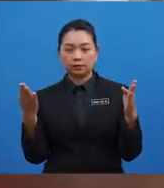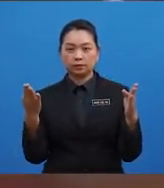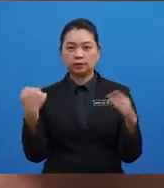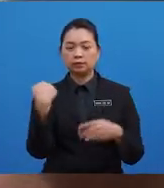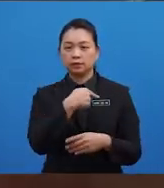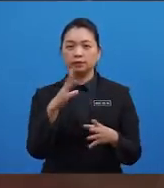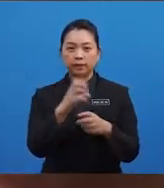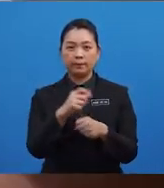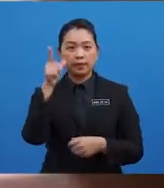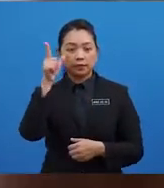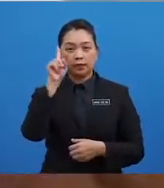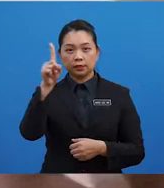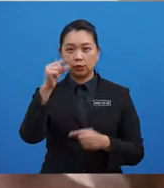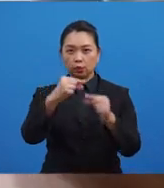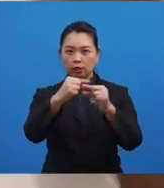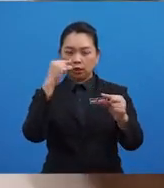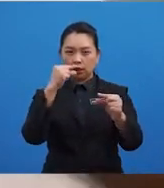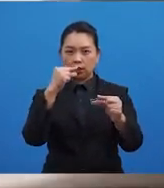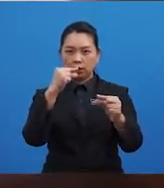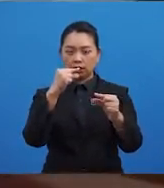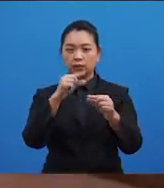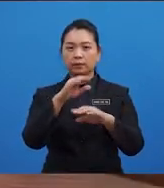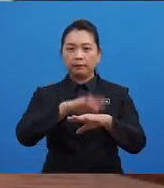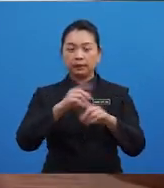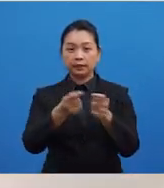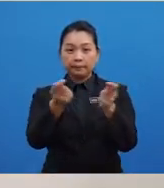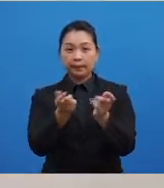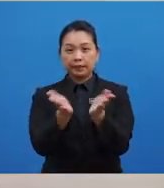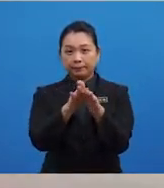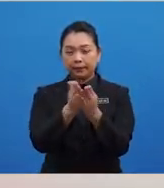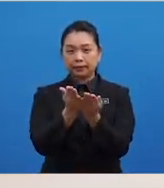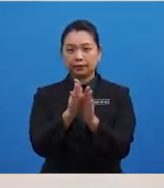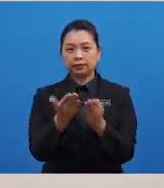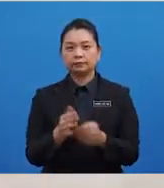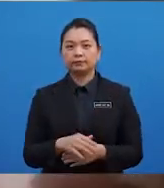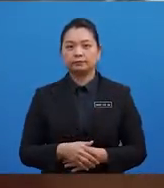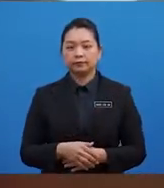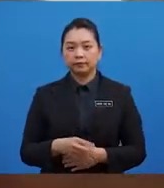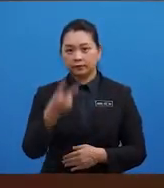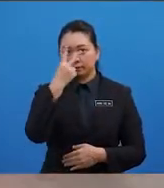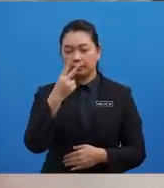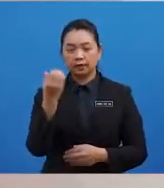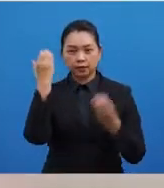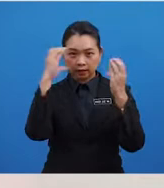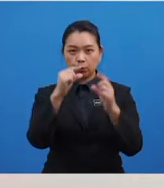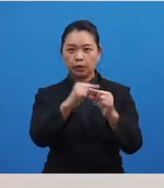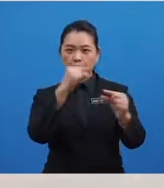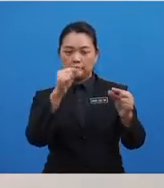melihat satu garisan terwujud pada tempat yang dilipat. Cikgu akan menggariskan dengan